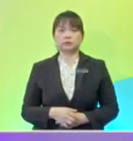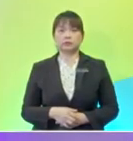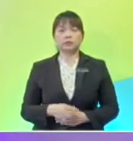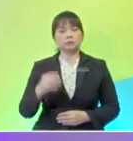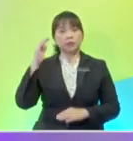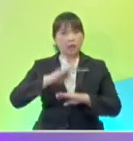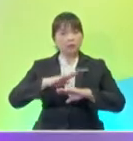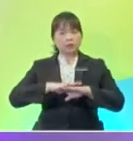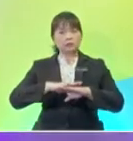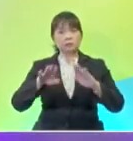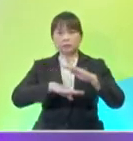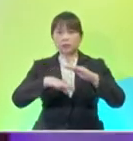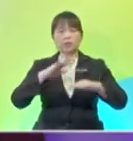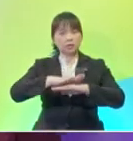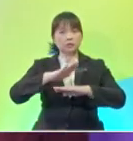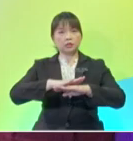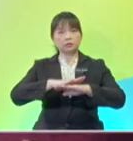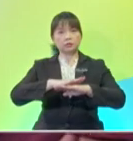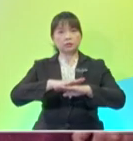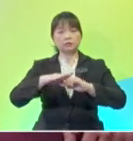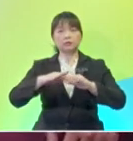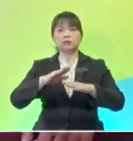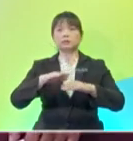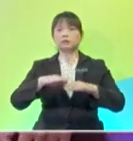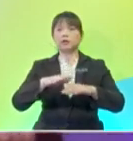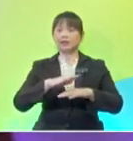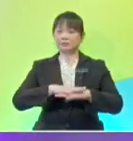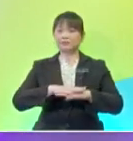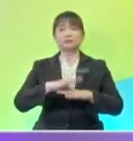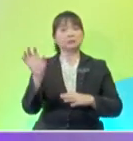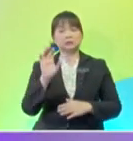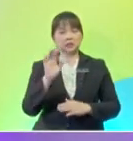Oke jadi kak bagian kaki yang ada